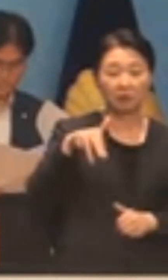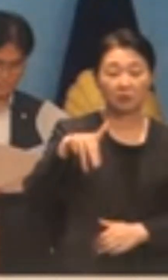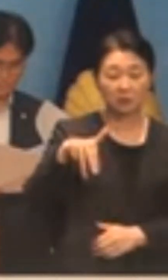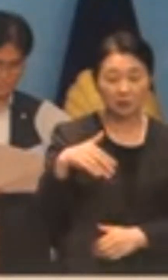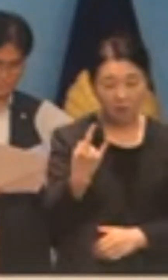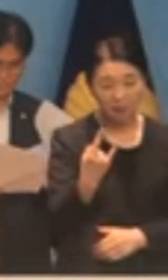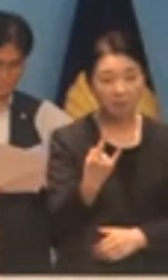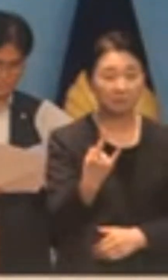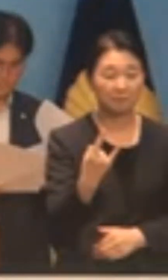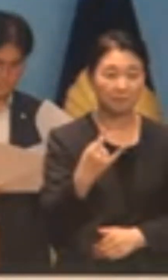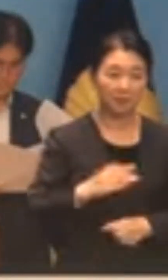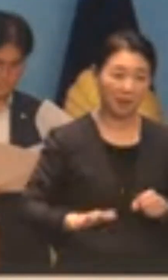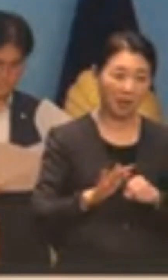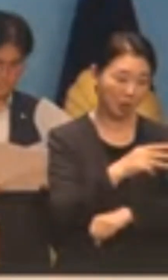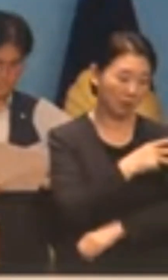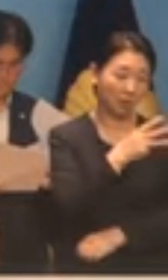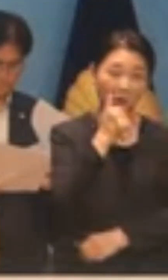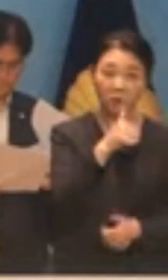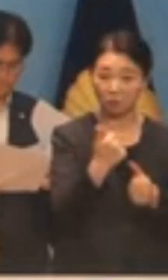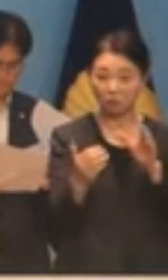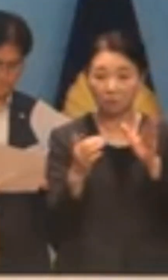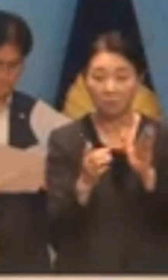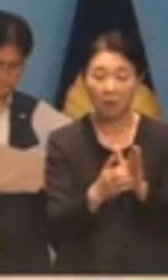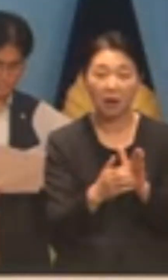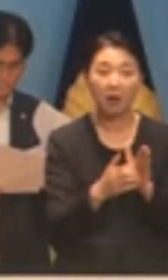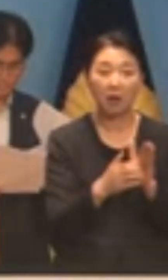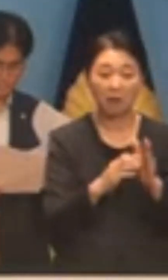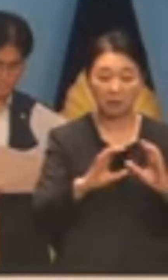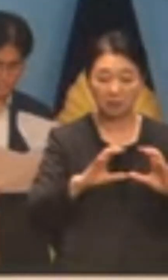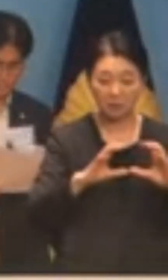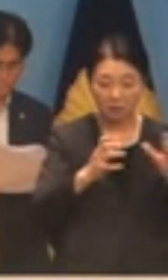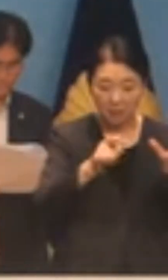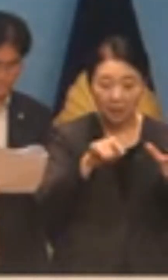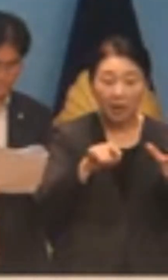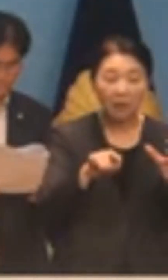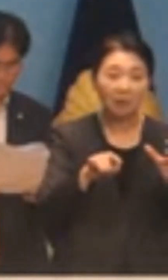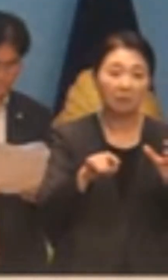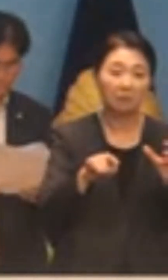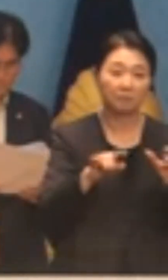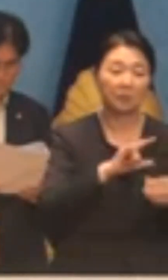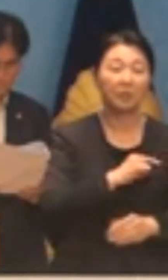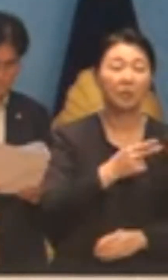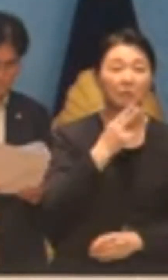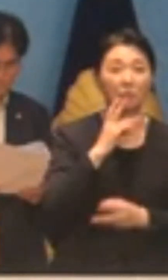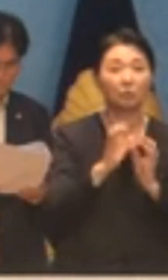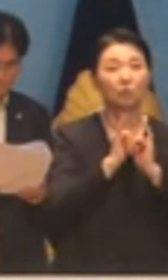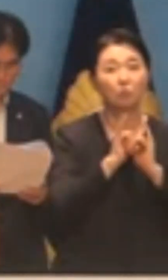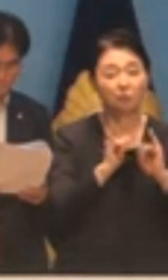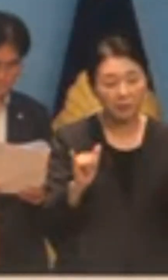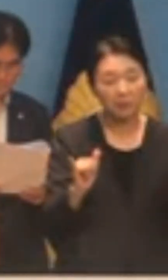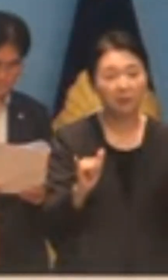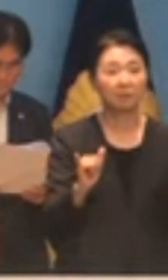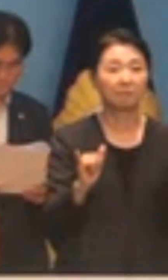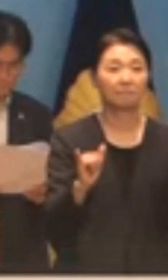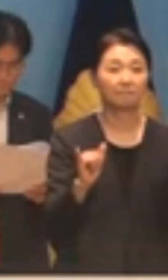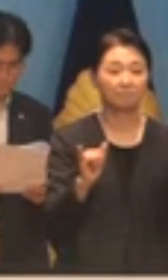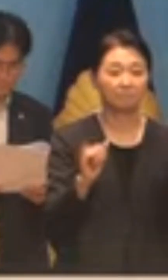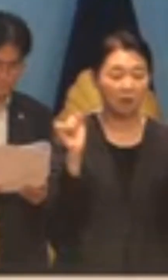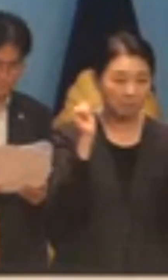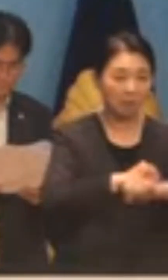최상병 죽음, 그리고 이 나라의 수많은 이름 없는 국민들이 부당하게 망하지